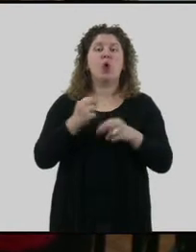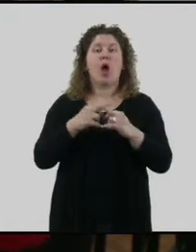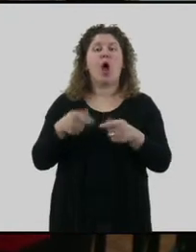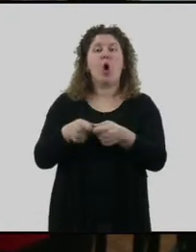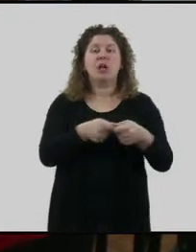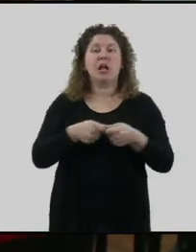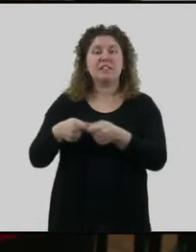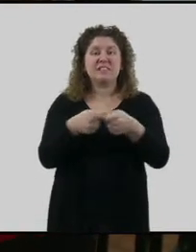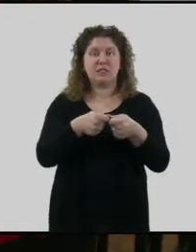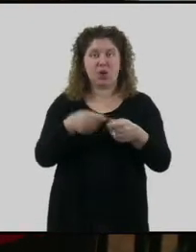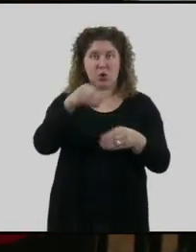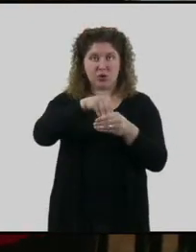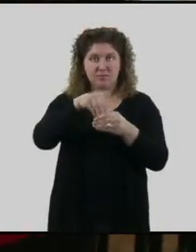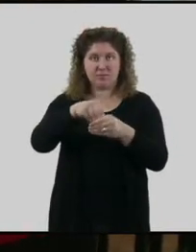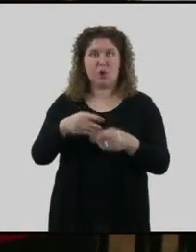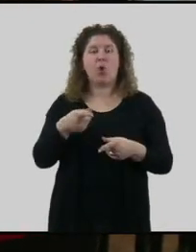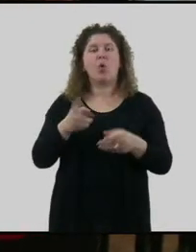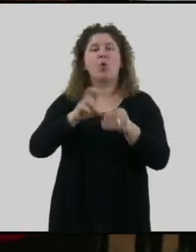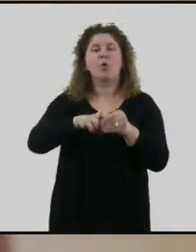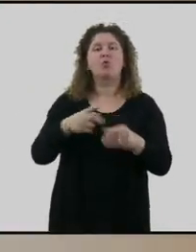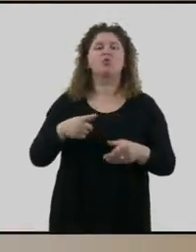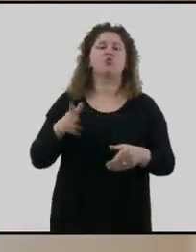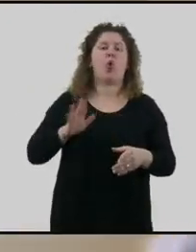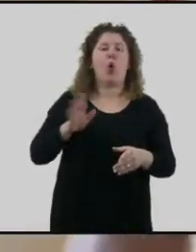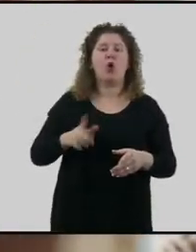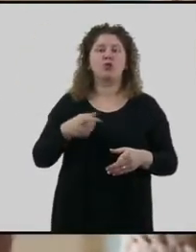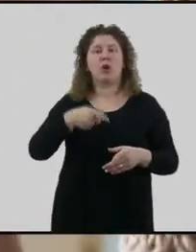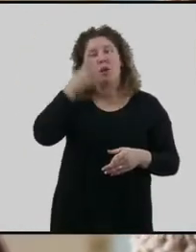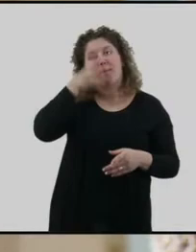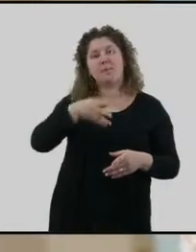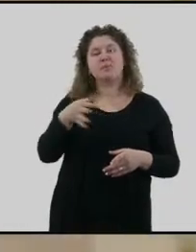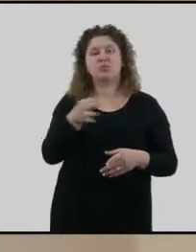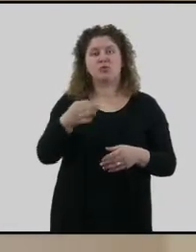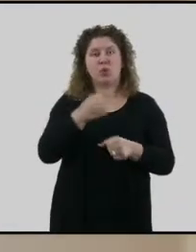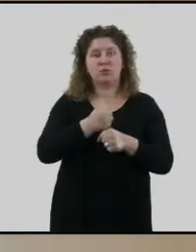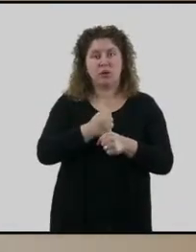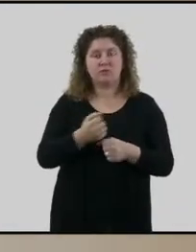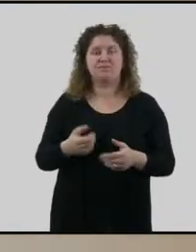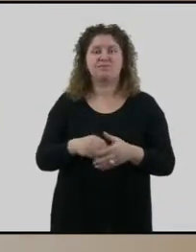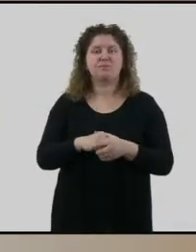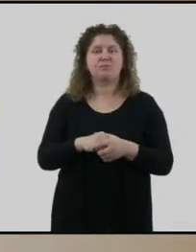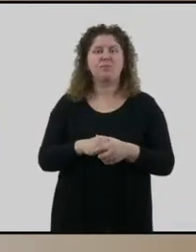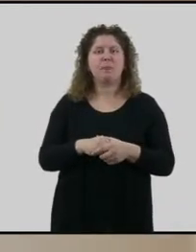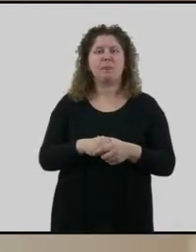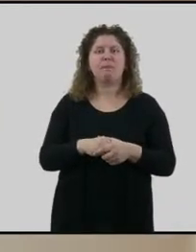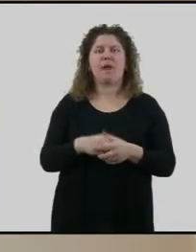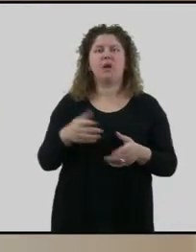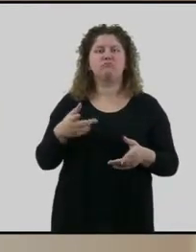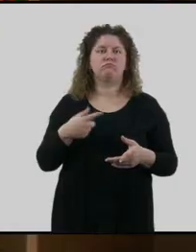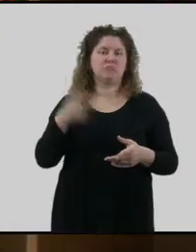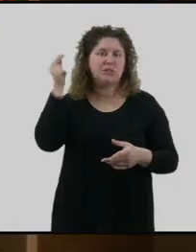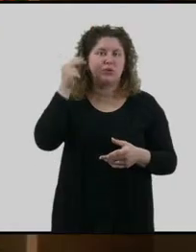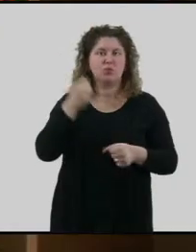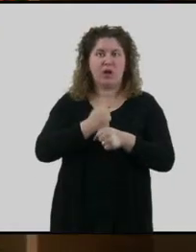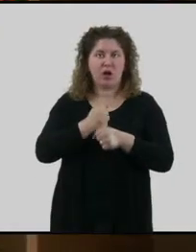Usluga organiziranog stanovanja uključuje odgoj, psihosocijalni te socijalni rad. Prije imam iskustva u radu s mladima i nekako su uvijek